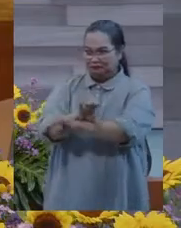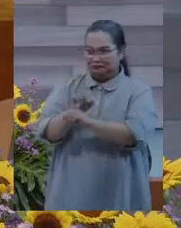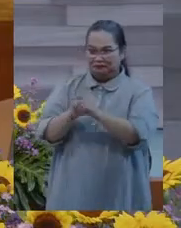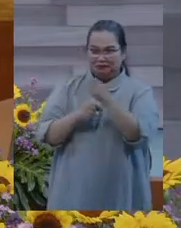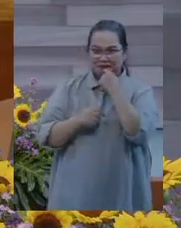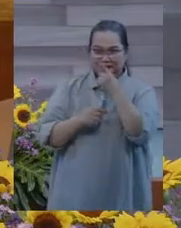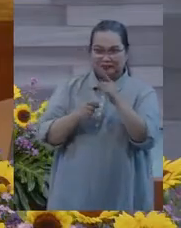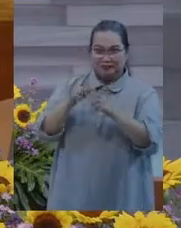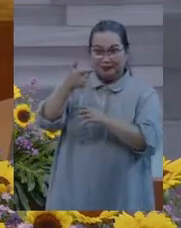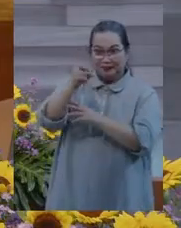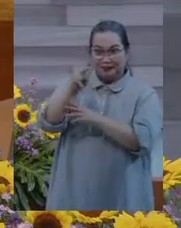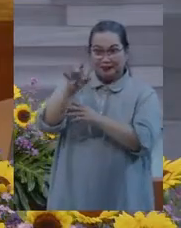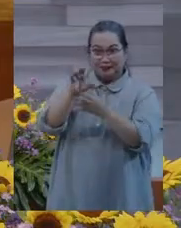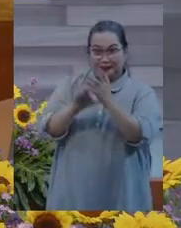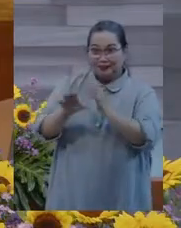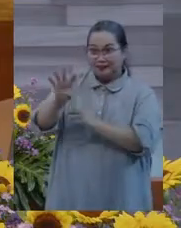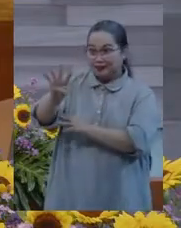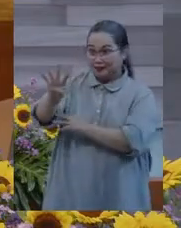4,